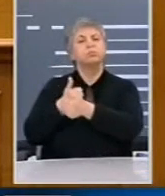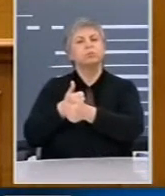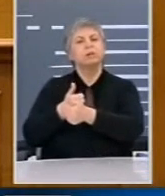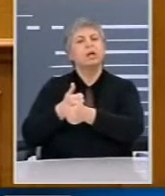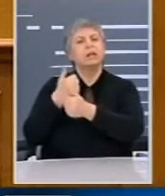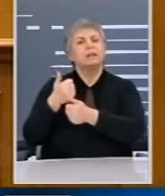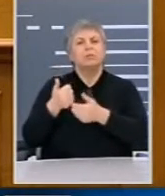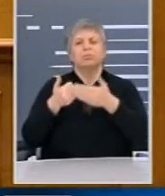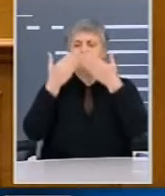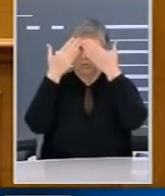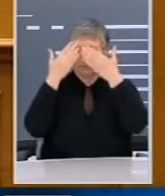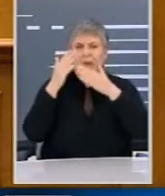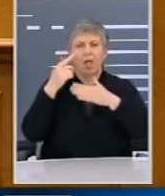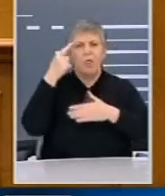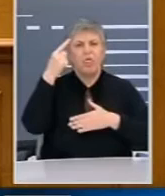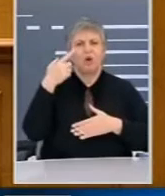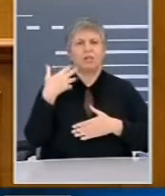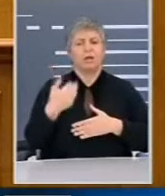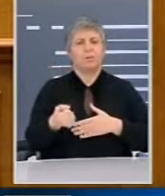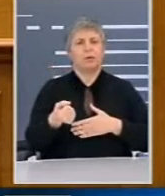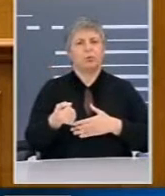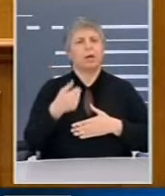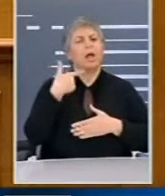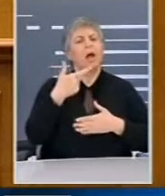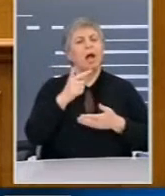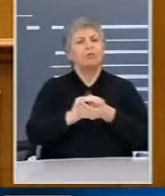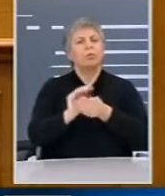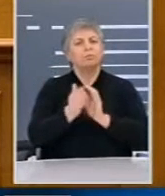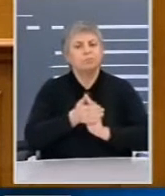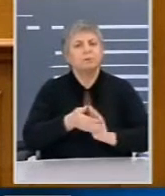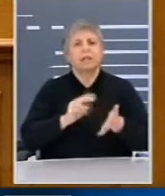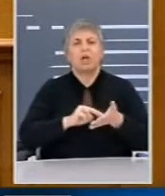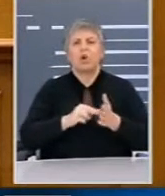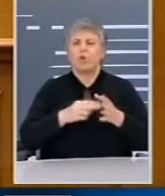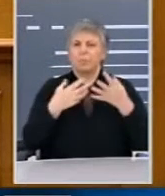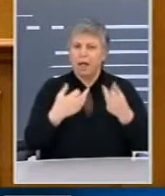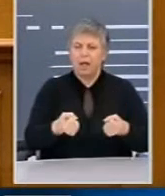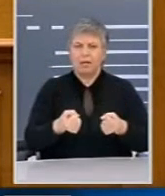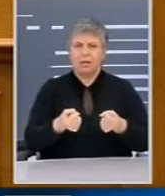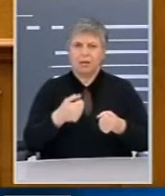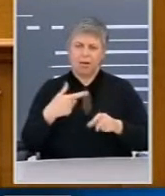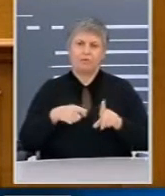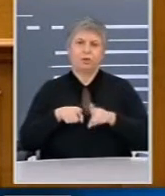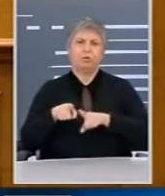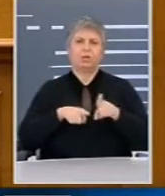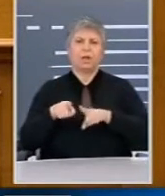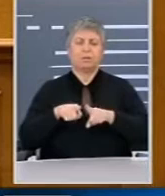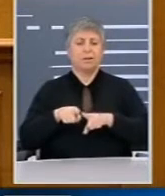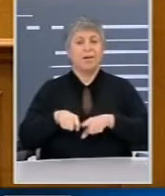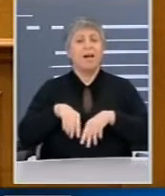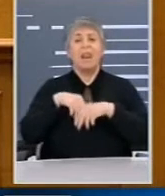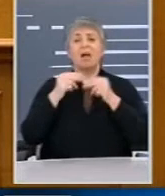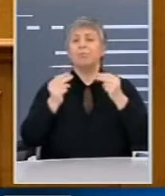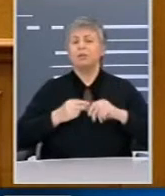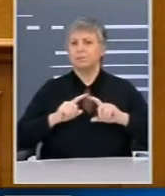οικονομικής διαπλοκής. Το τελικό συμπέρασμα, κυρίες και κύριοι συνάδελφοι, είναι ότι